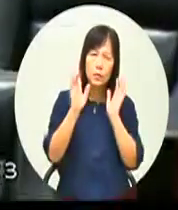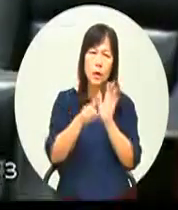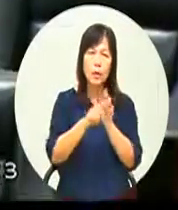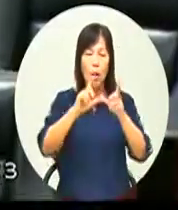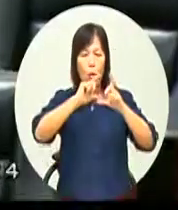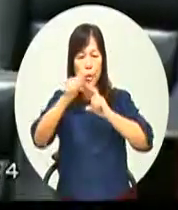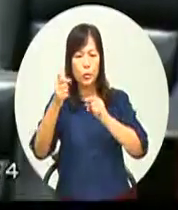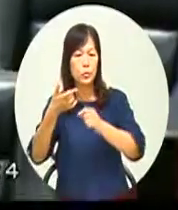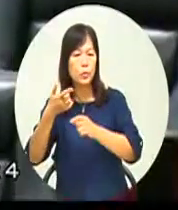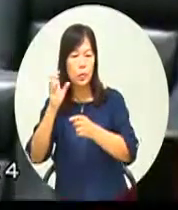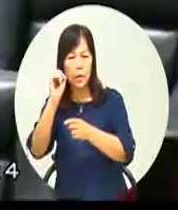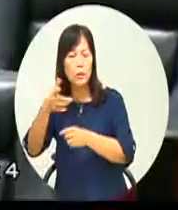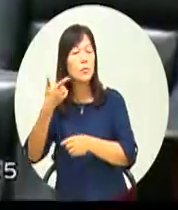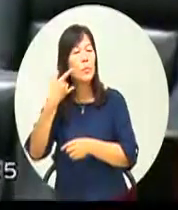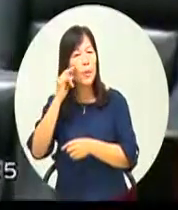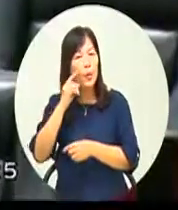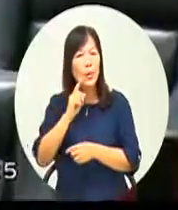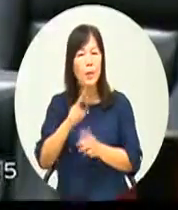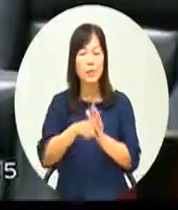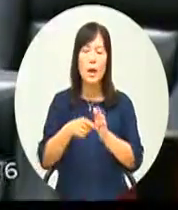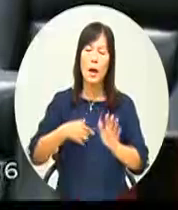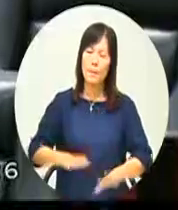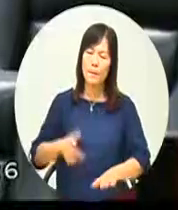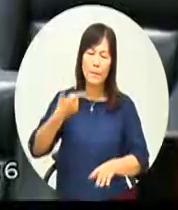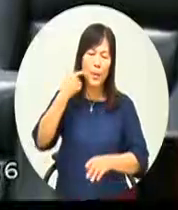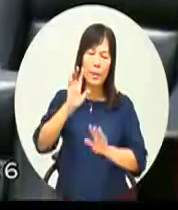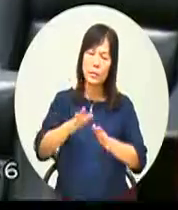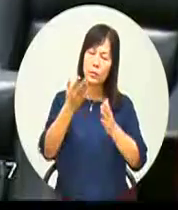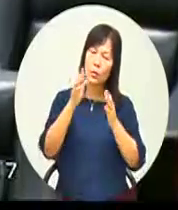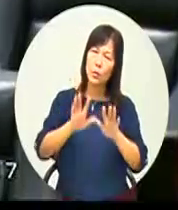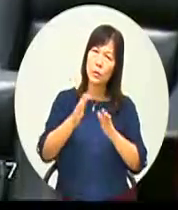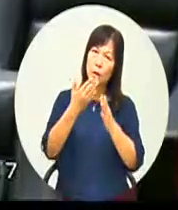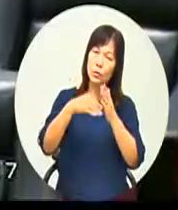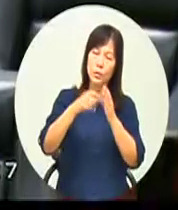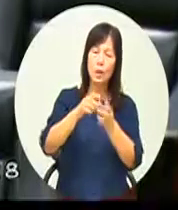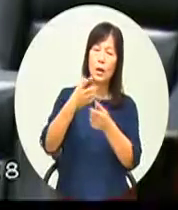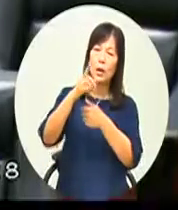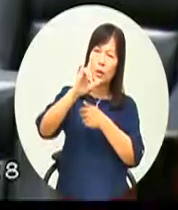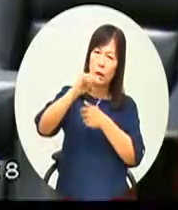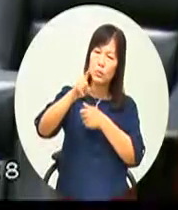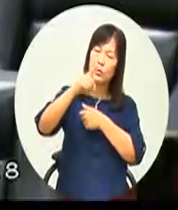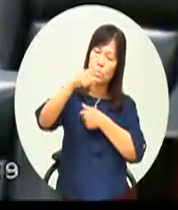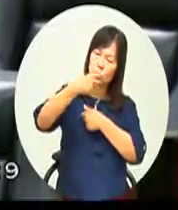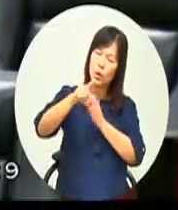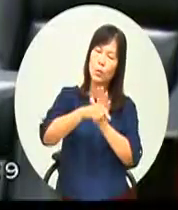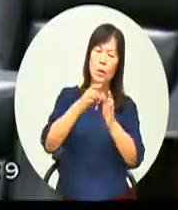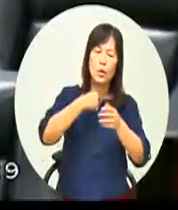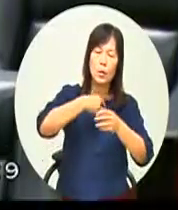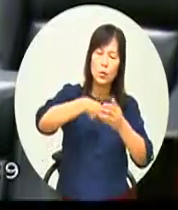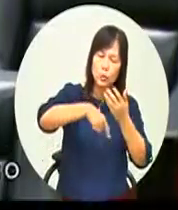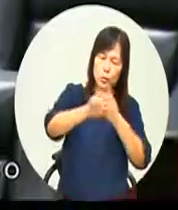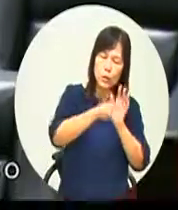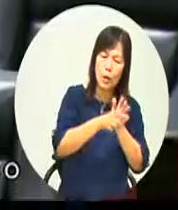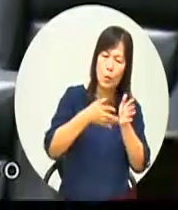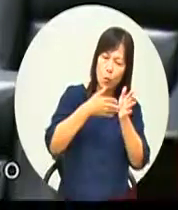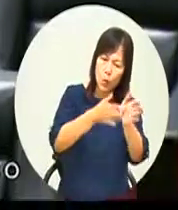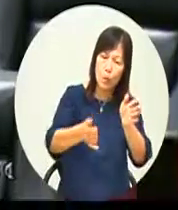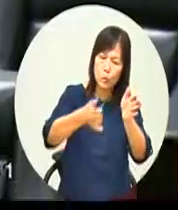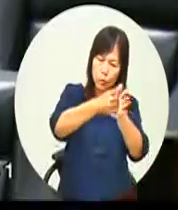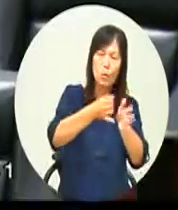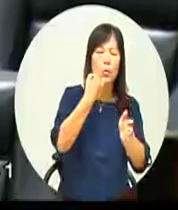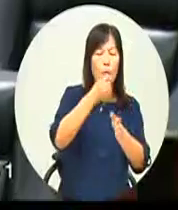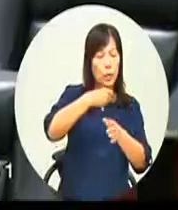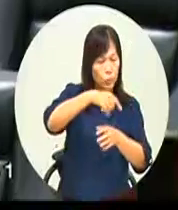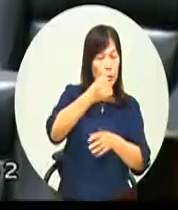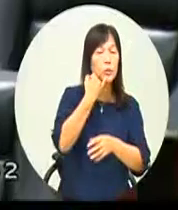回到家里面跟爸爸妈妈说，哎、欸。爸爸今天在学校里面，老师跟我们说，出门要坐轻轨，要坐捷运，我们出门坐这个东西就好